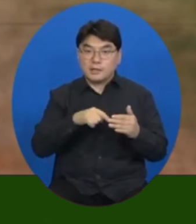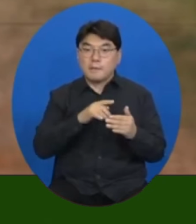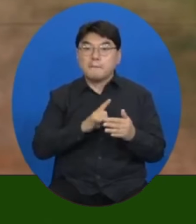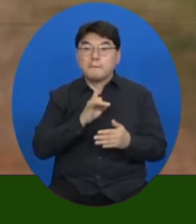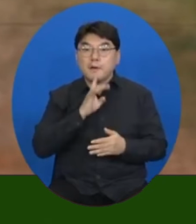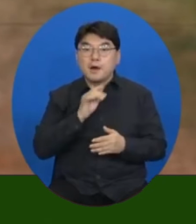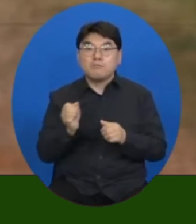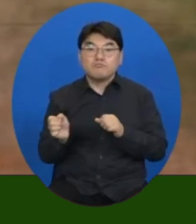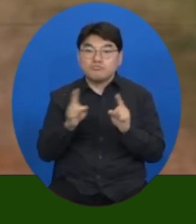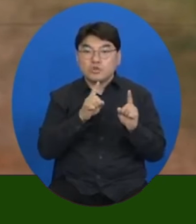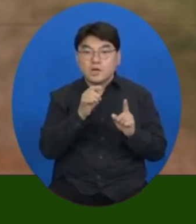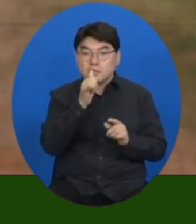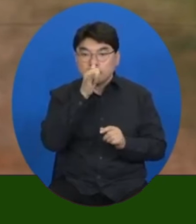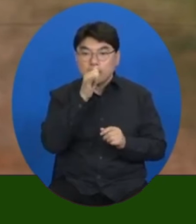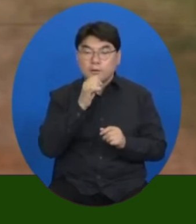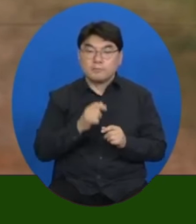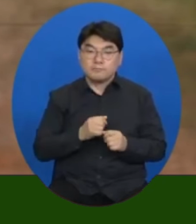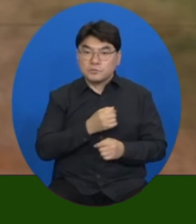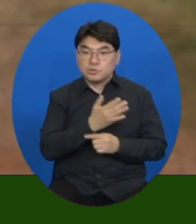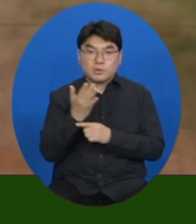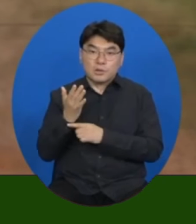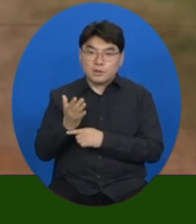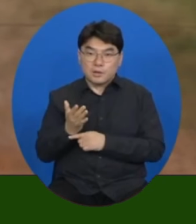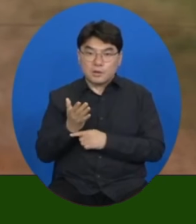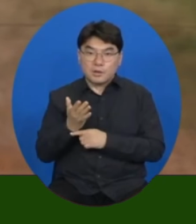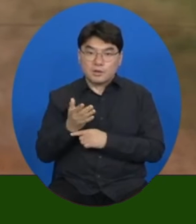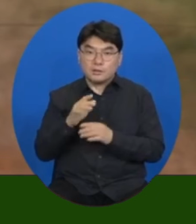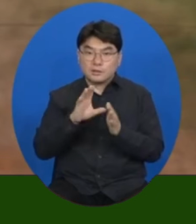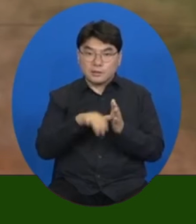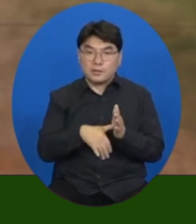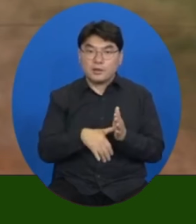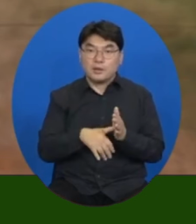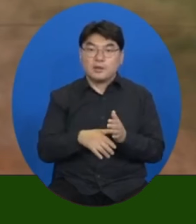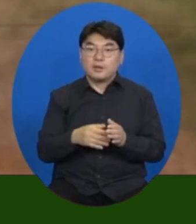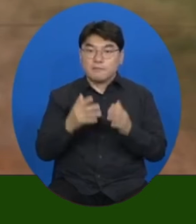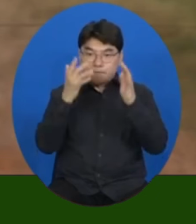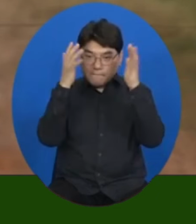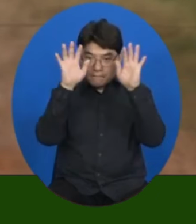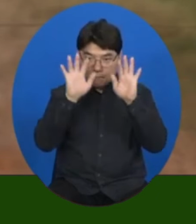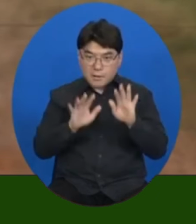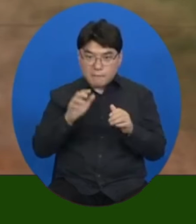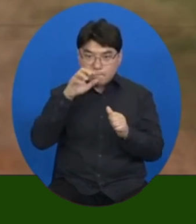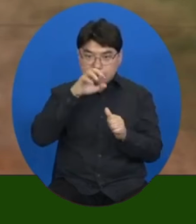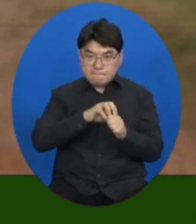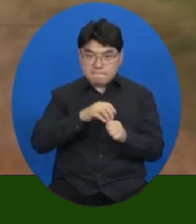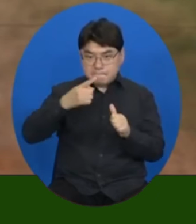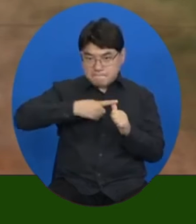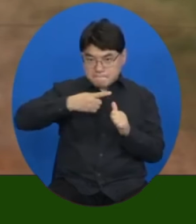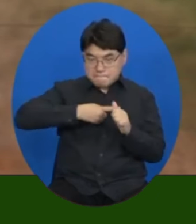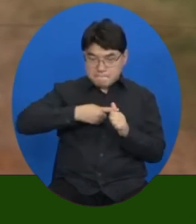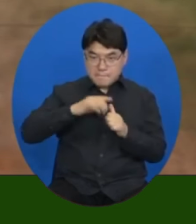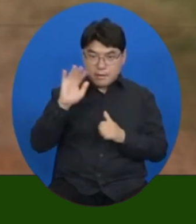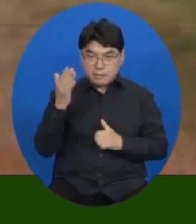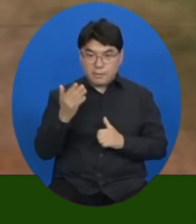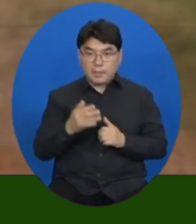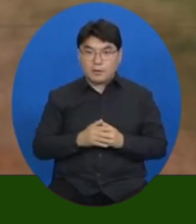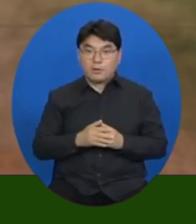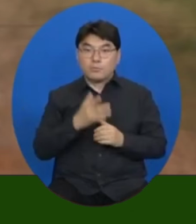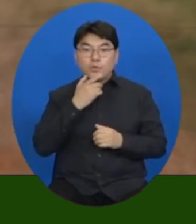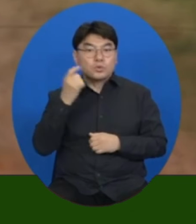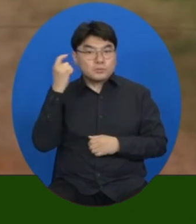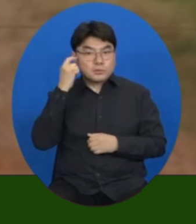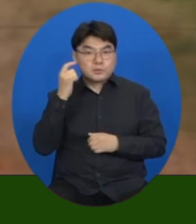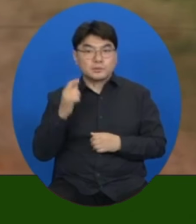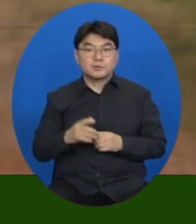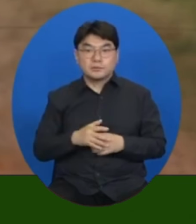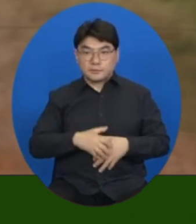복음을 전하자 이들이 핍박을 받고 감옥에 갇히게 되요 여러분 복음을 담대하게 정말 전하면 그